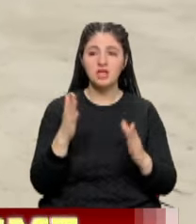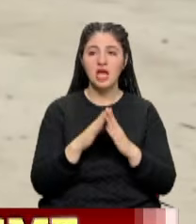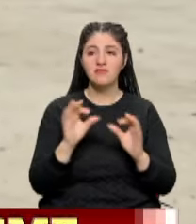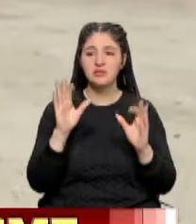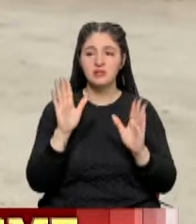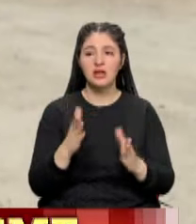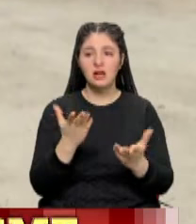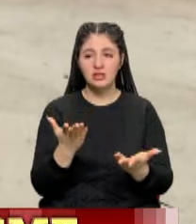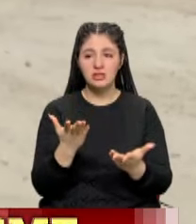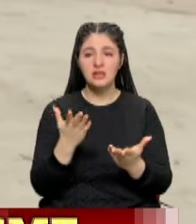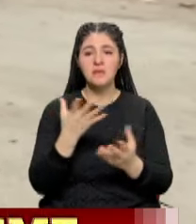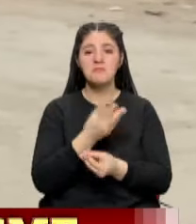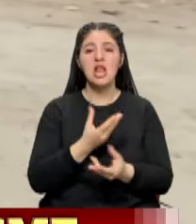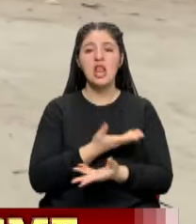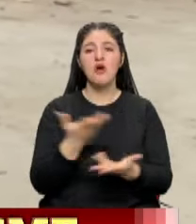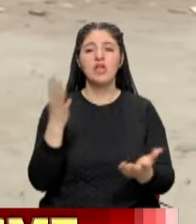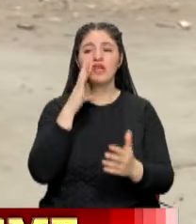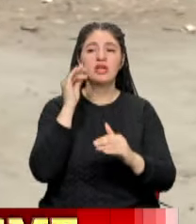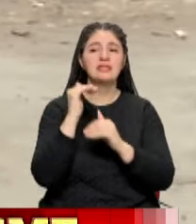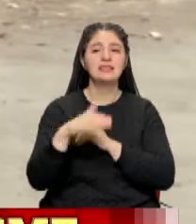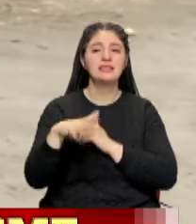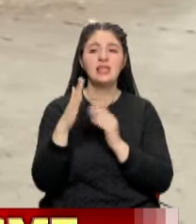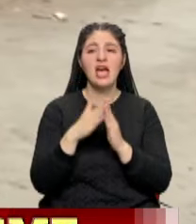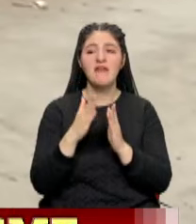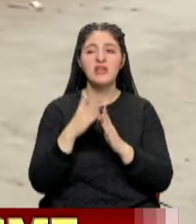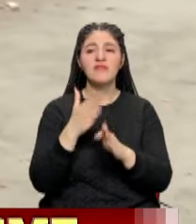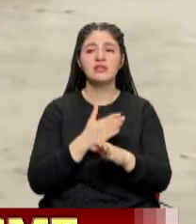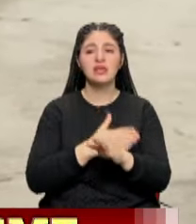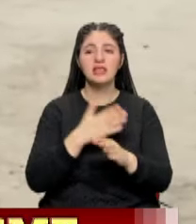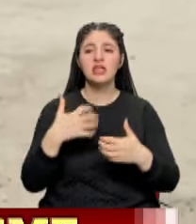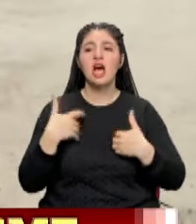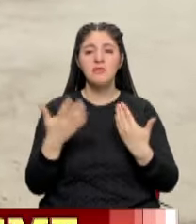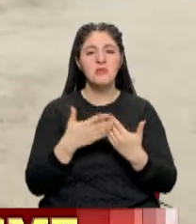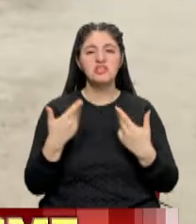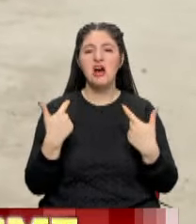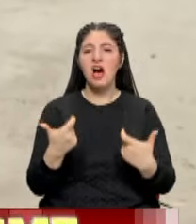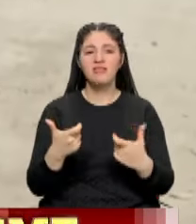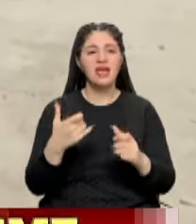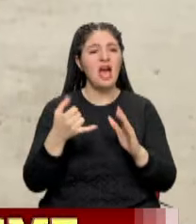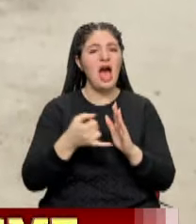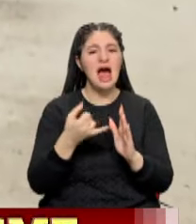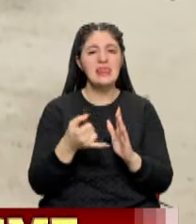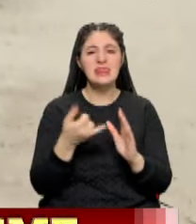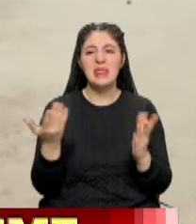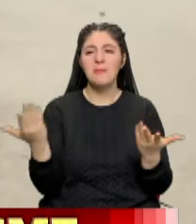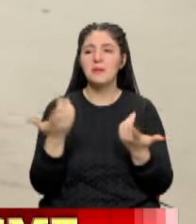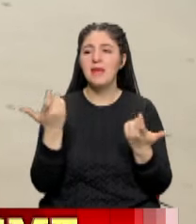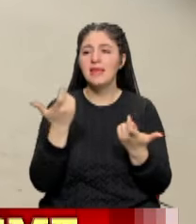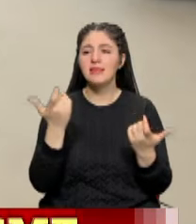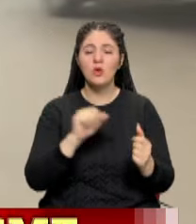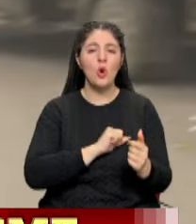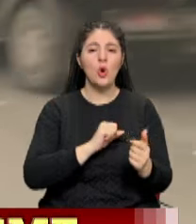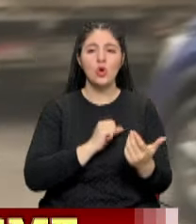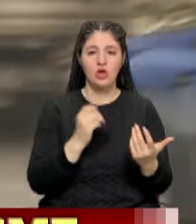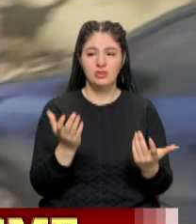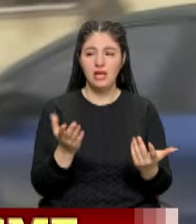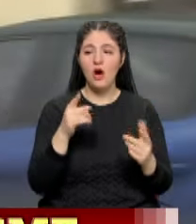evsiz kaldı. Milyonlarca kişi evinin yurdunu Kahramanmaraş'ı, Hatay'ı, Gaziantep'i nereden endişe